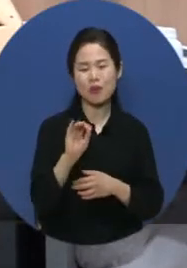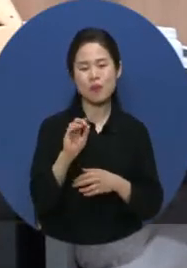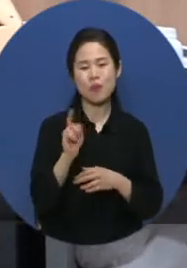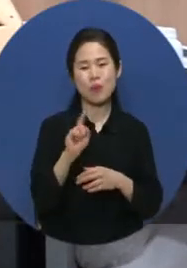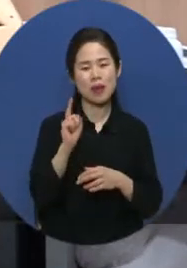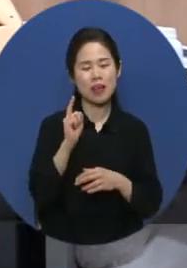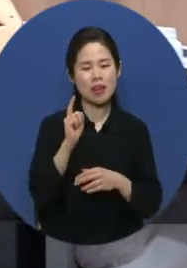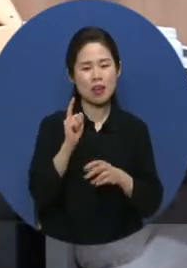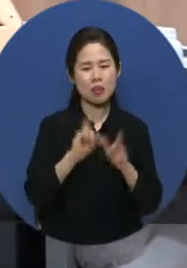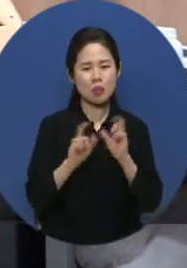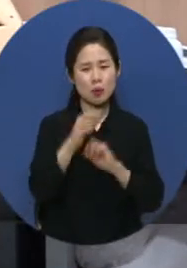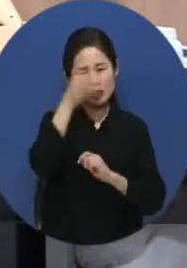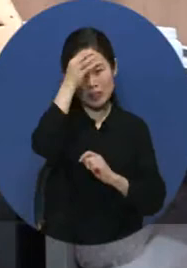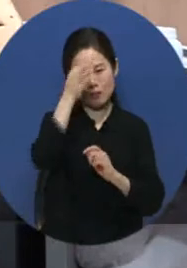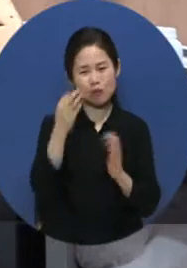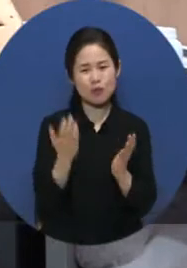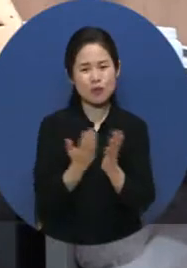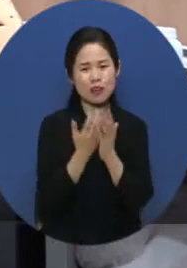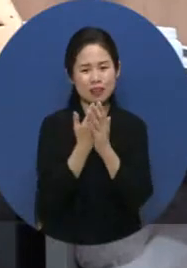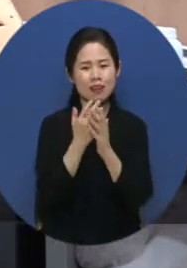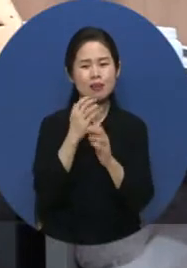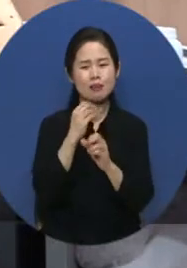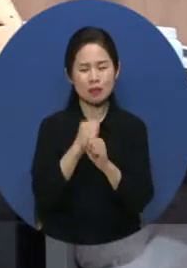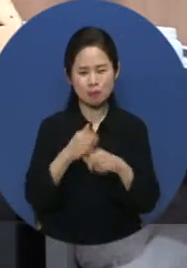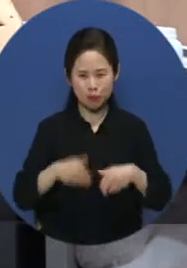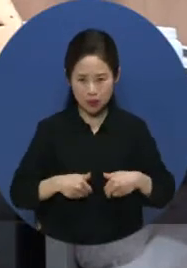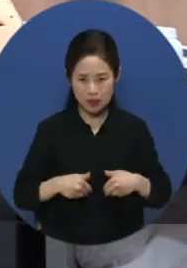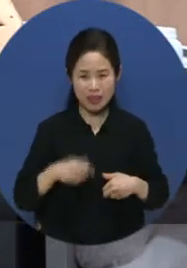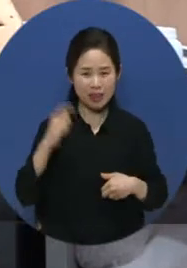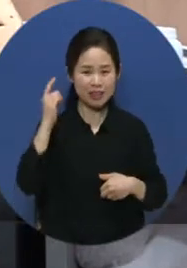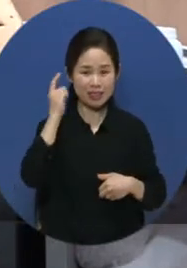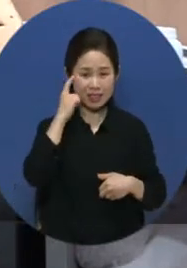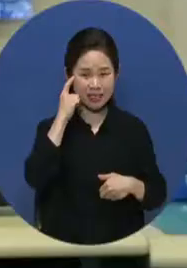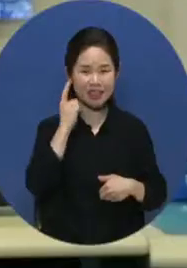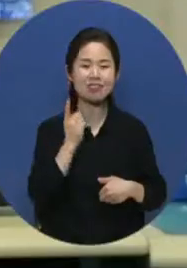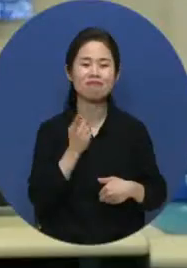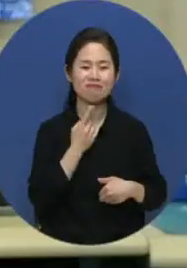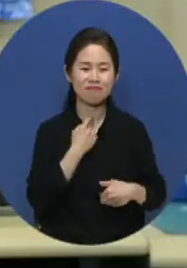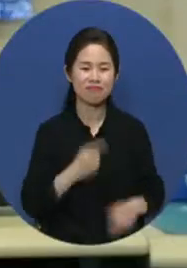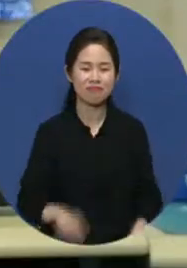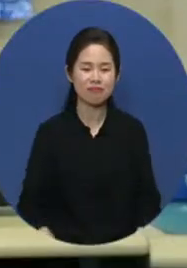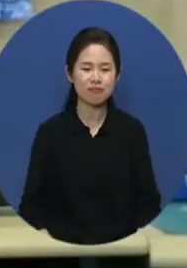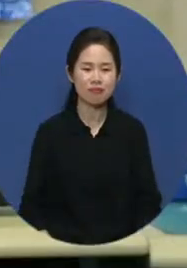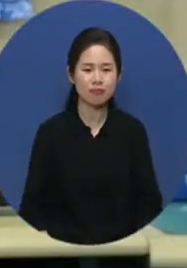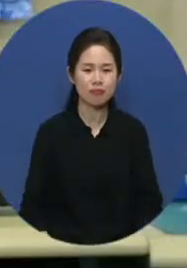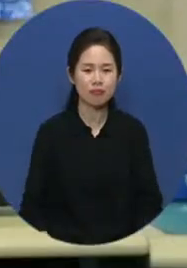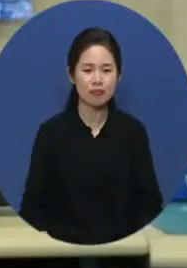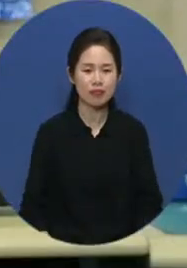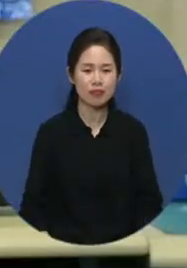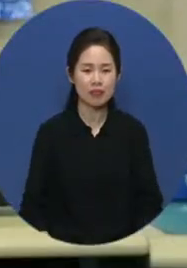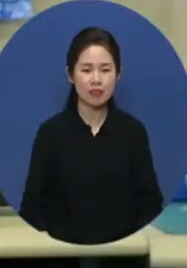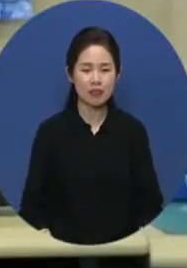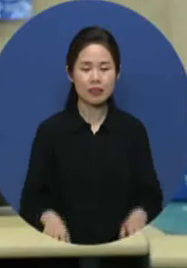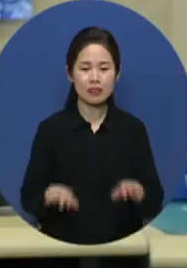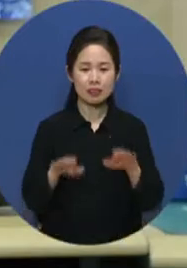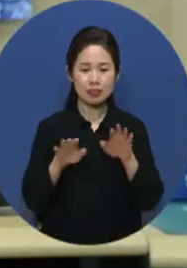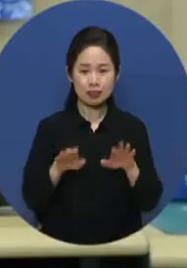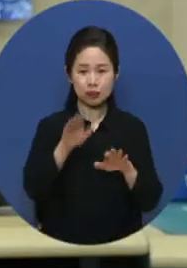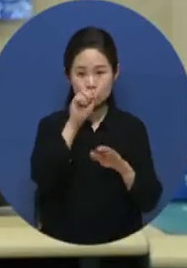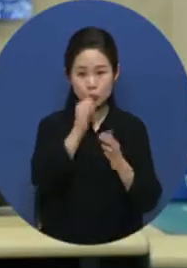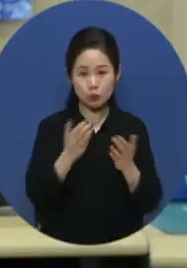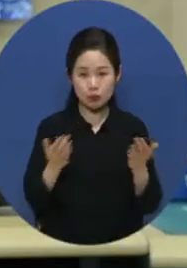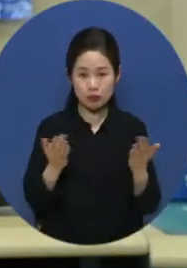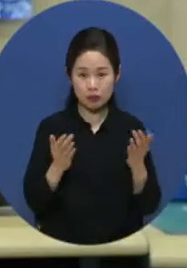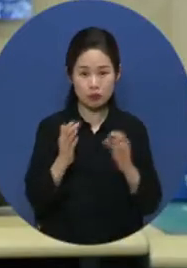이제 제가 한 일이고요. 그렇게 했던 것 같습니다. 정말 좋은 일을 하고 계시지만